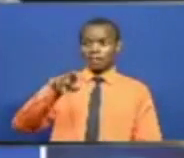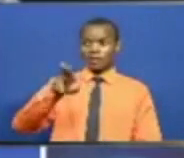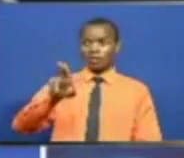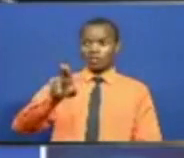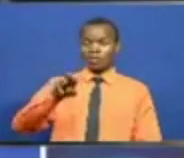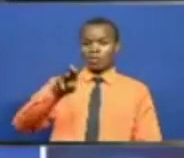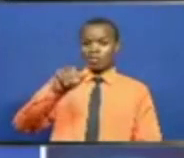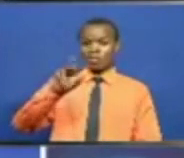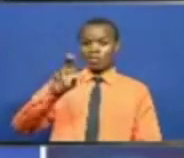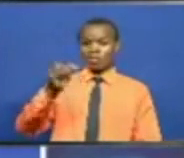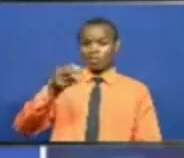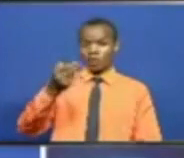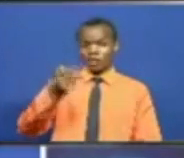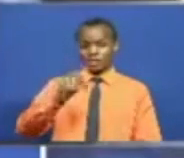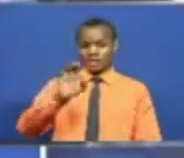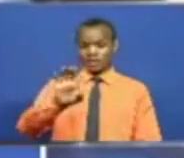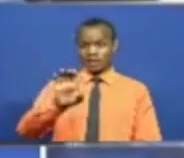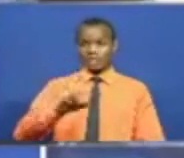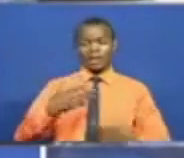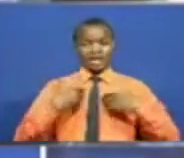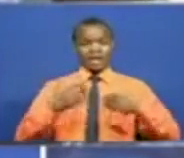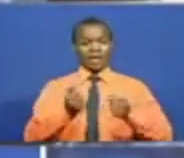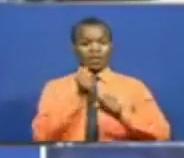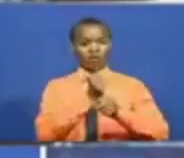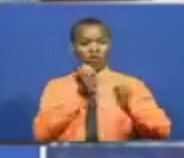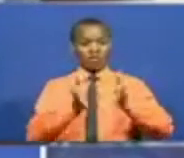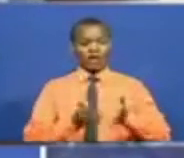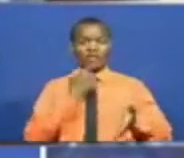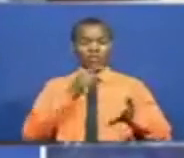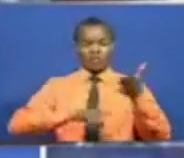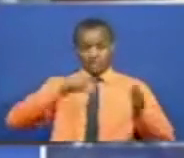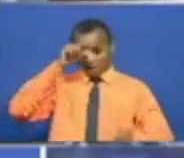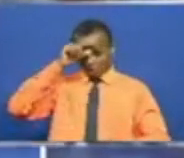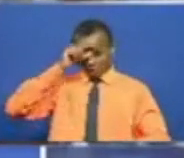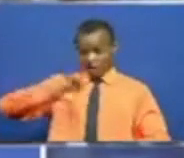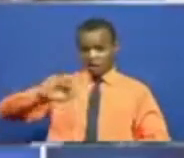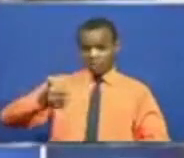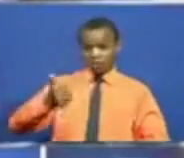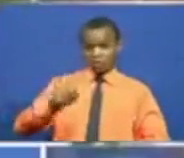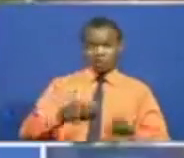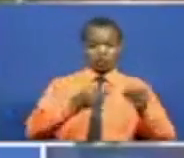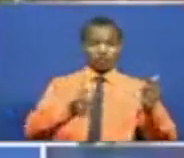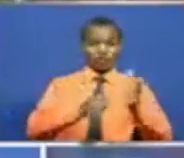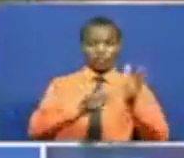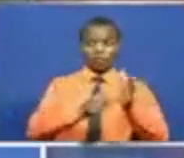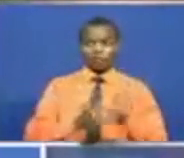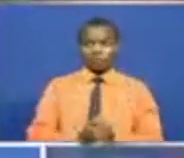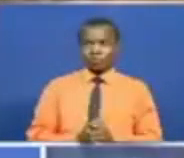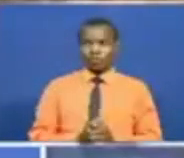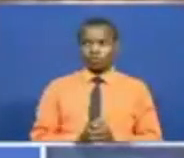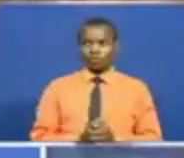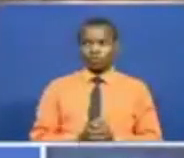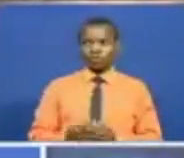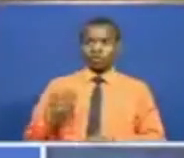Mwache, wahudumu hao wa afya walisema kuwa serikali za kaunti zimekataa kutekeleza masuala yaliyoafikiwa. We kept our part of